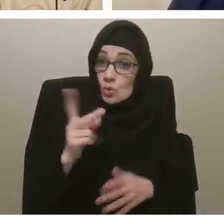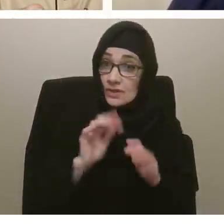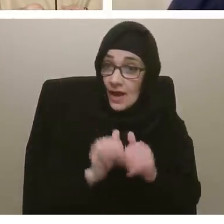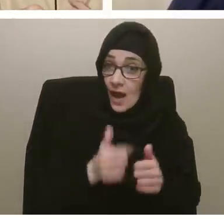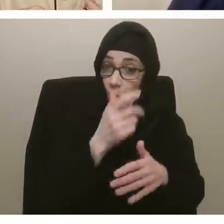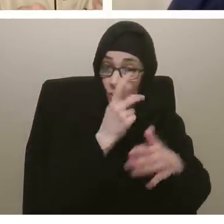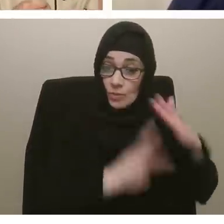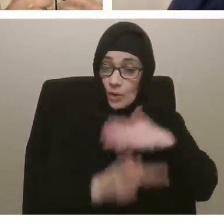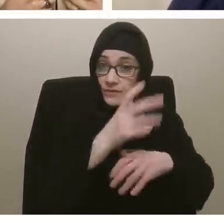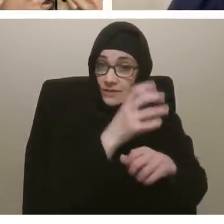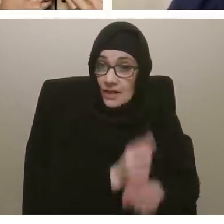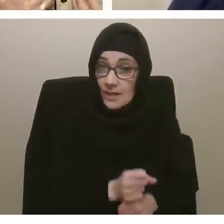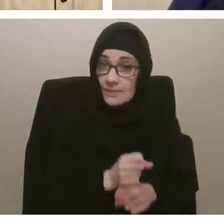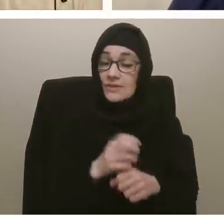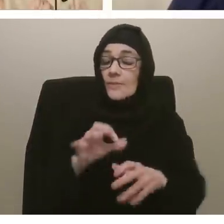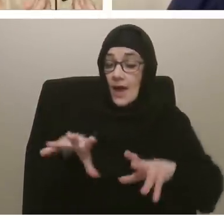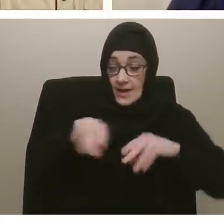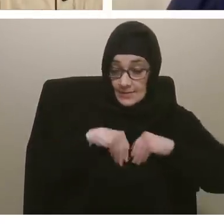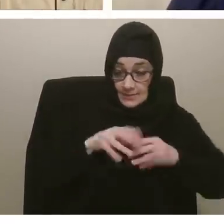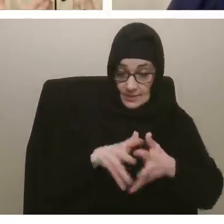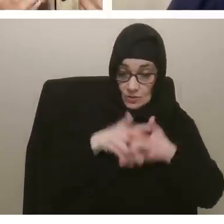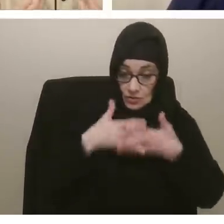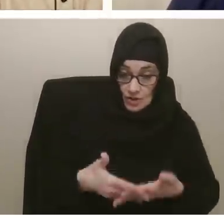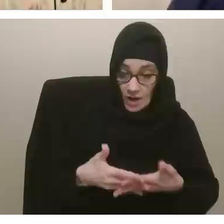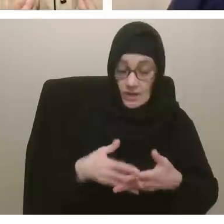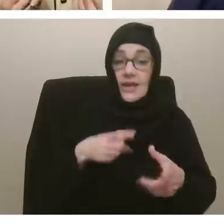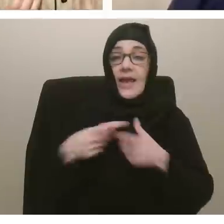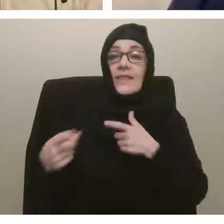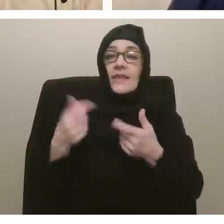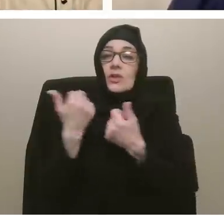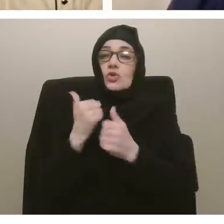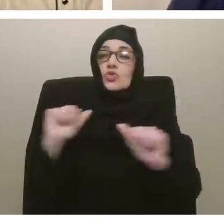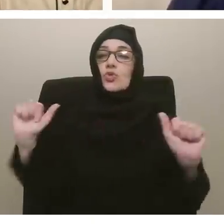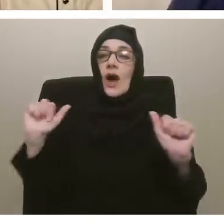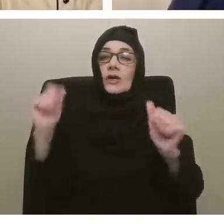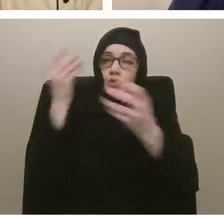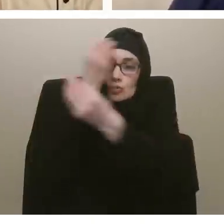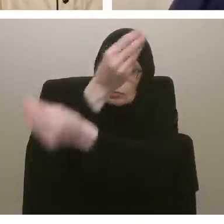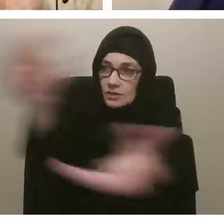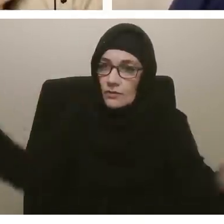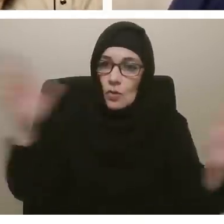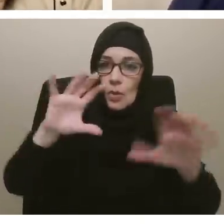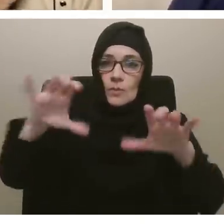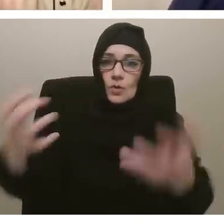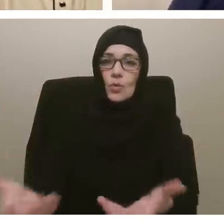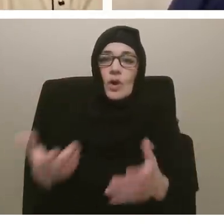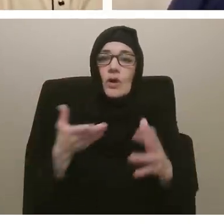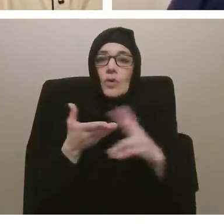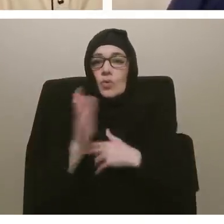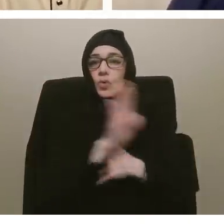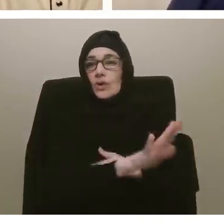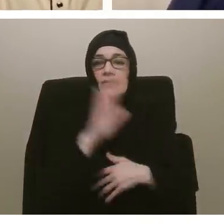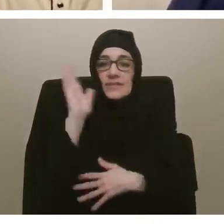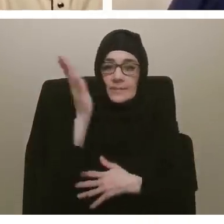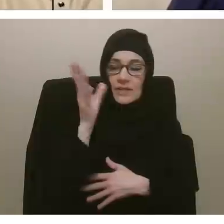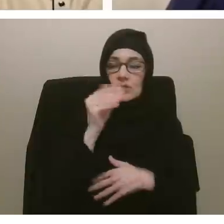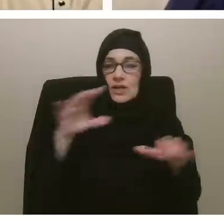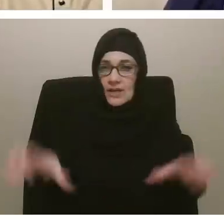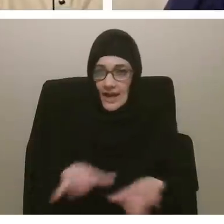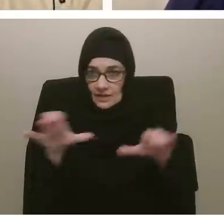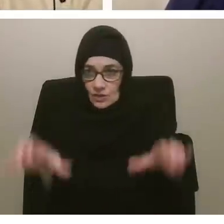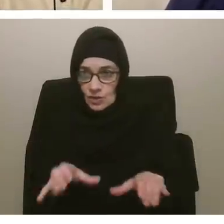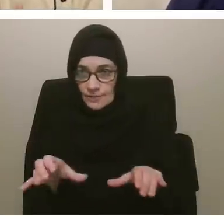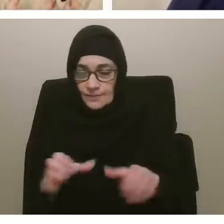Qur'an and then tried to give it to the world through speech and through action. عَلَيْهِ الصَّلَاةُ وَالسَّلَامُ فَلَعَلَّكَ بَاخِعٌ نَفْسَكَ عَلَىٰ